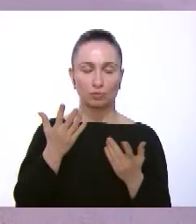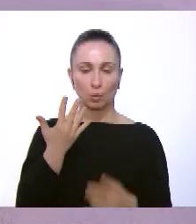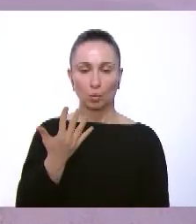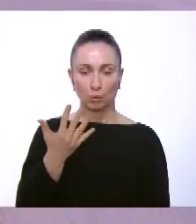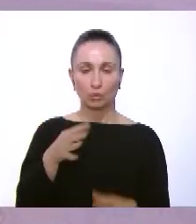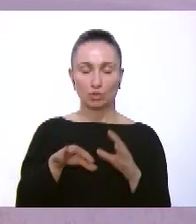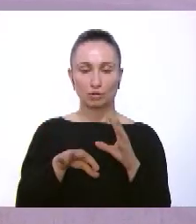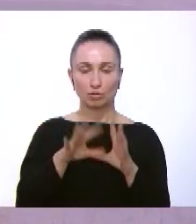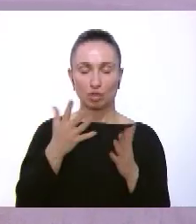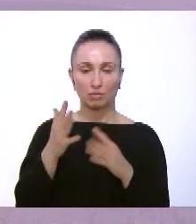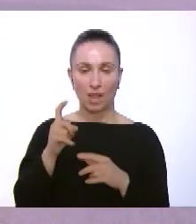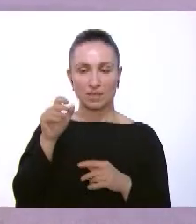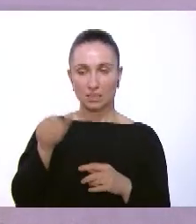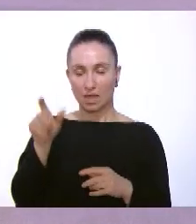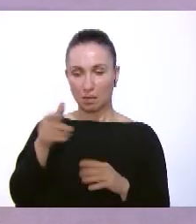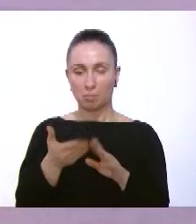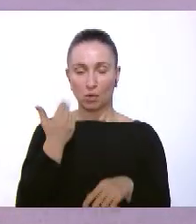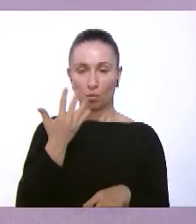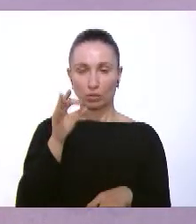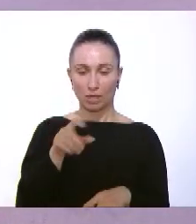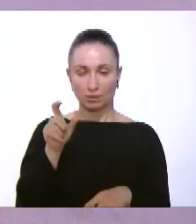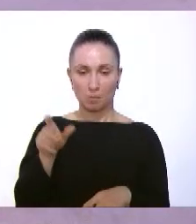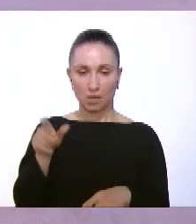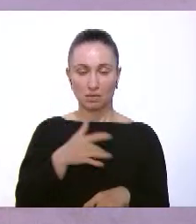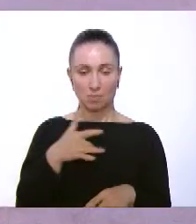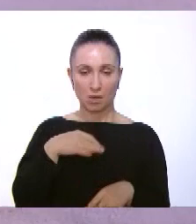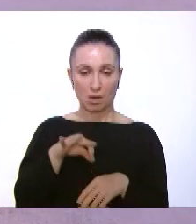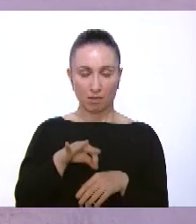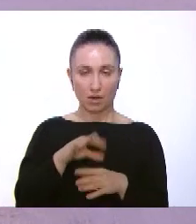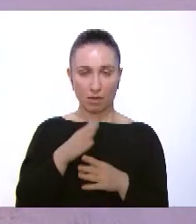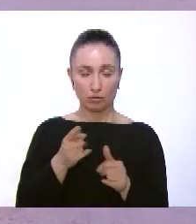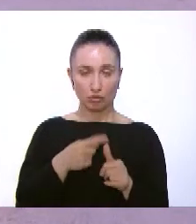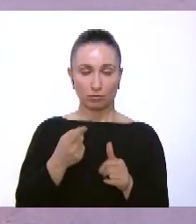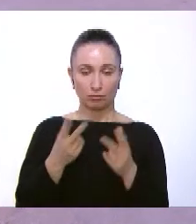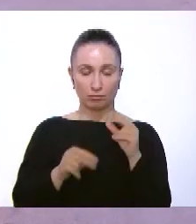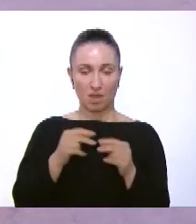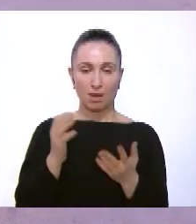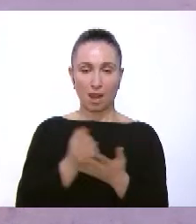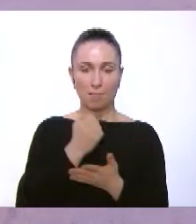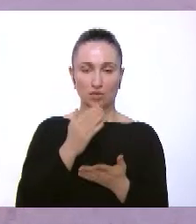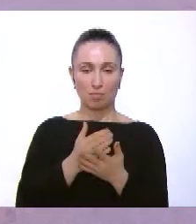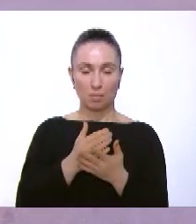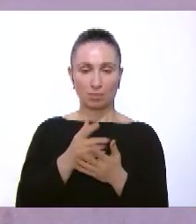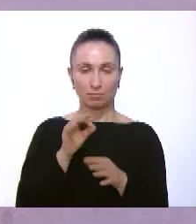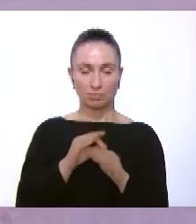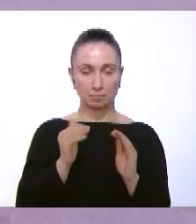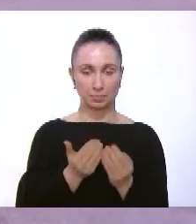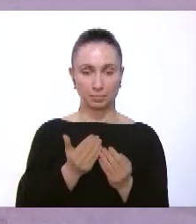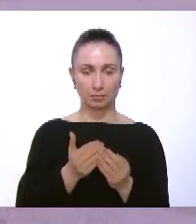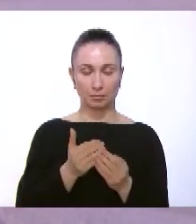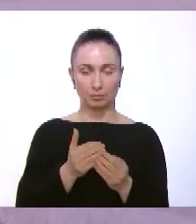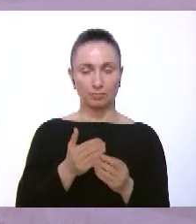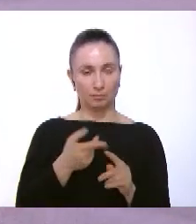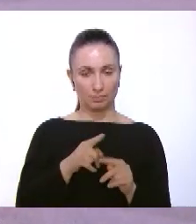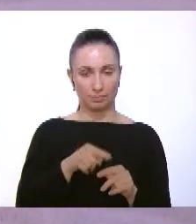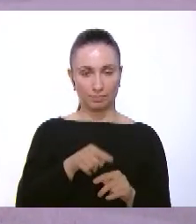მაინც 100,000 მცხოვრებზე, ეს იმას ნიშნავს, რომ ჩვენ ძალიან დიდი გამარჯვება ელიმინაციას კი. ეხლა რა უნდა გაკეთდეს ამისათვის